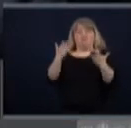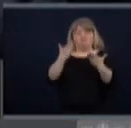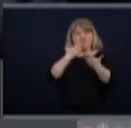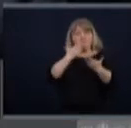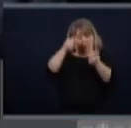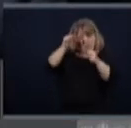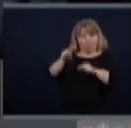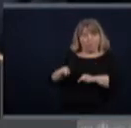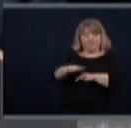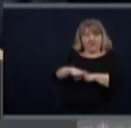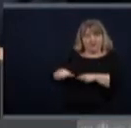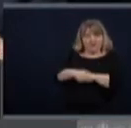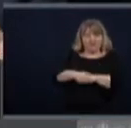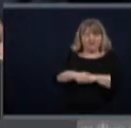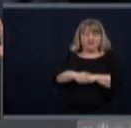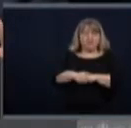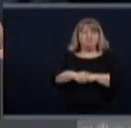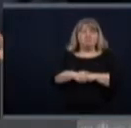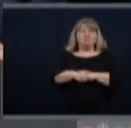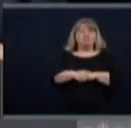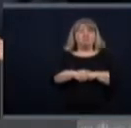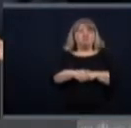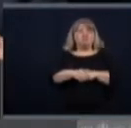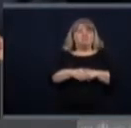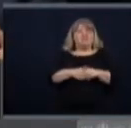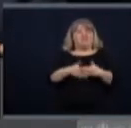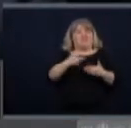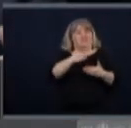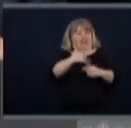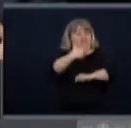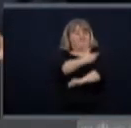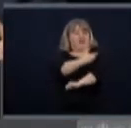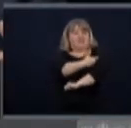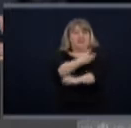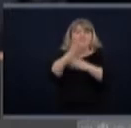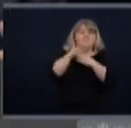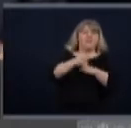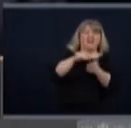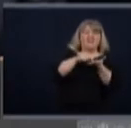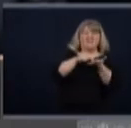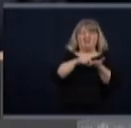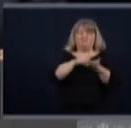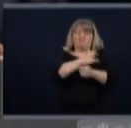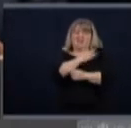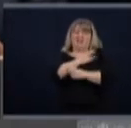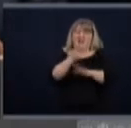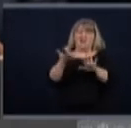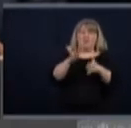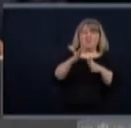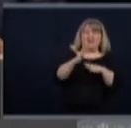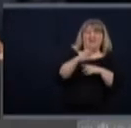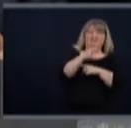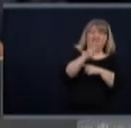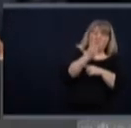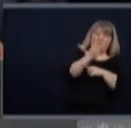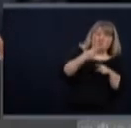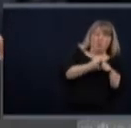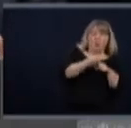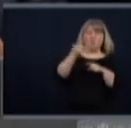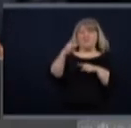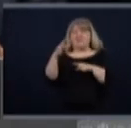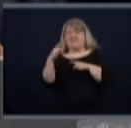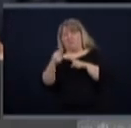On ne prévoit pas là, qu'il y ait de vaccin avant 12 ou 18 mois. Les experts ne prévoient pas de vaccin avant